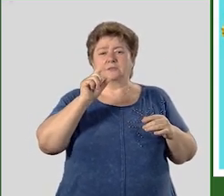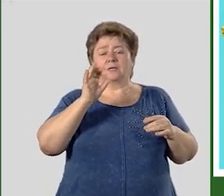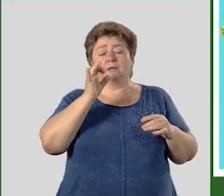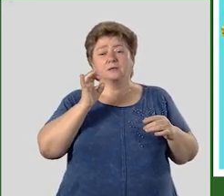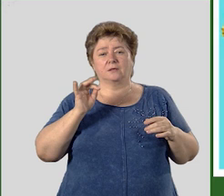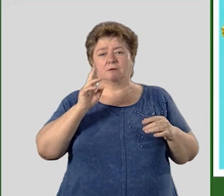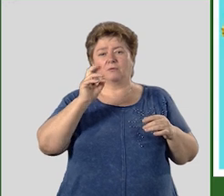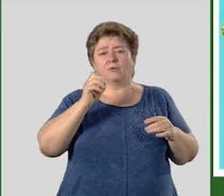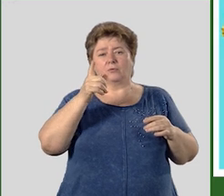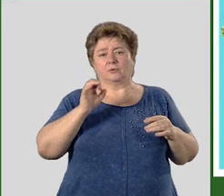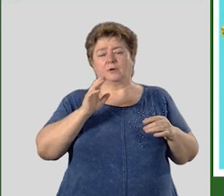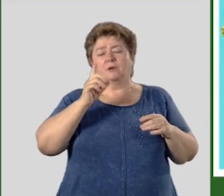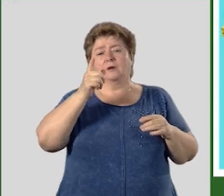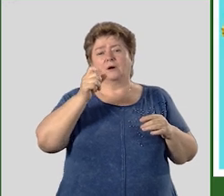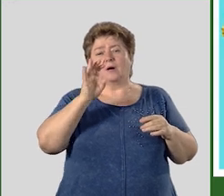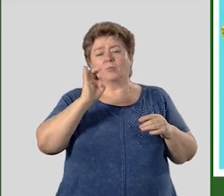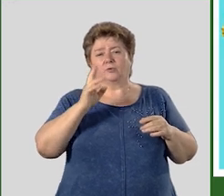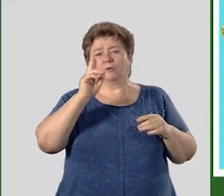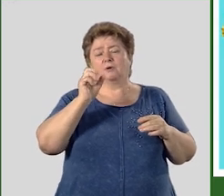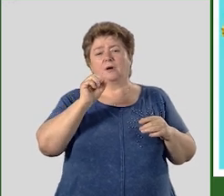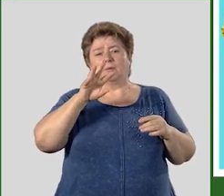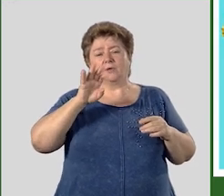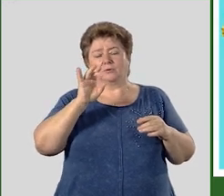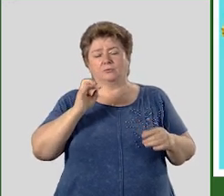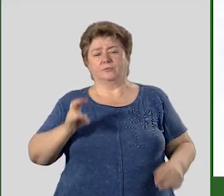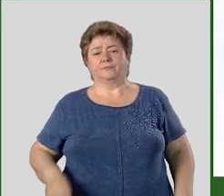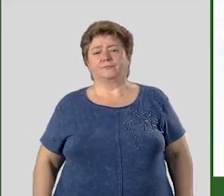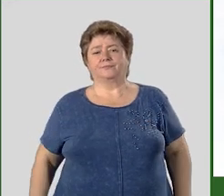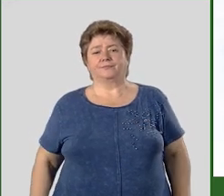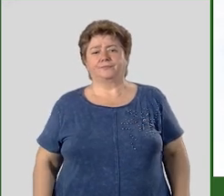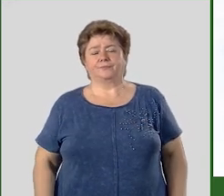Заир, Конго, Габон, Камерун.